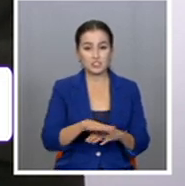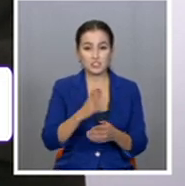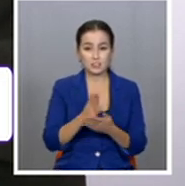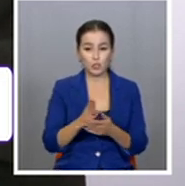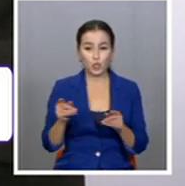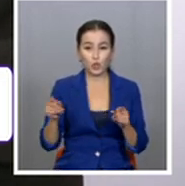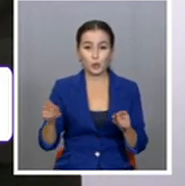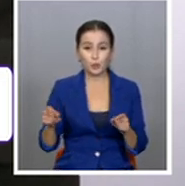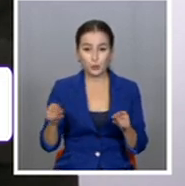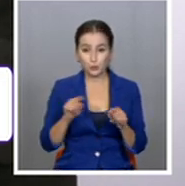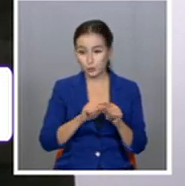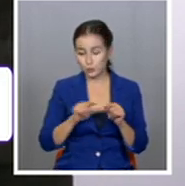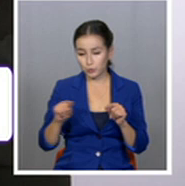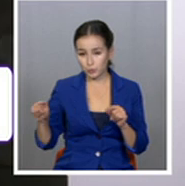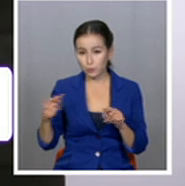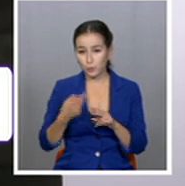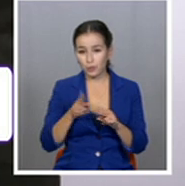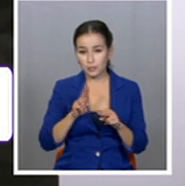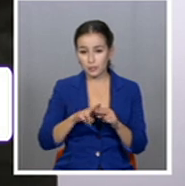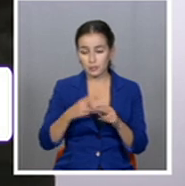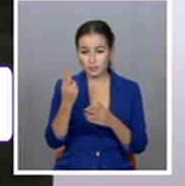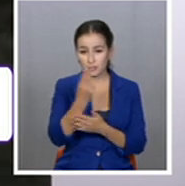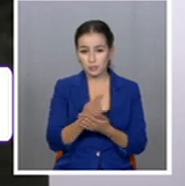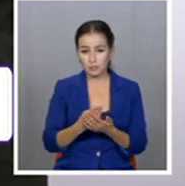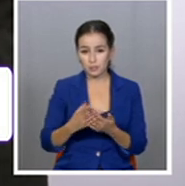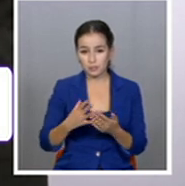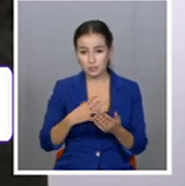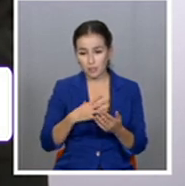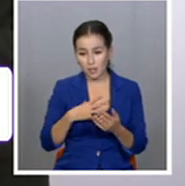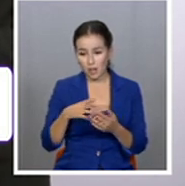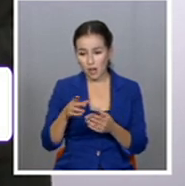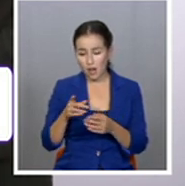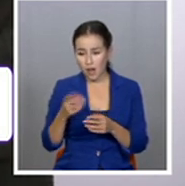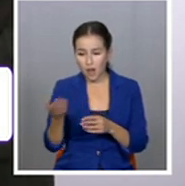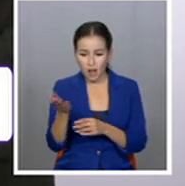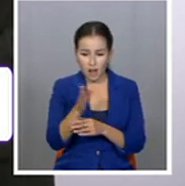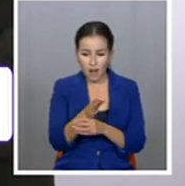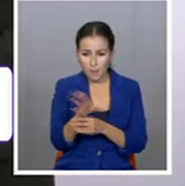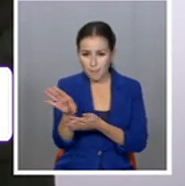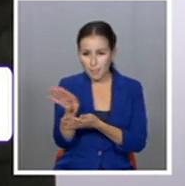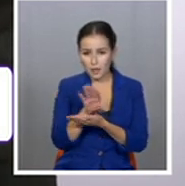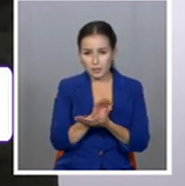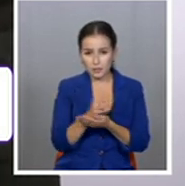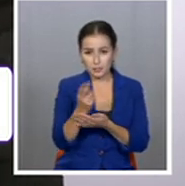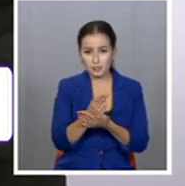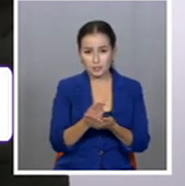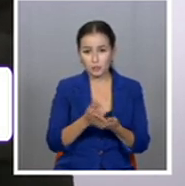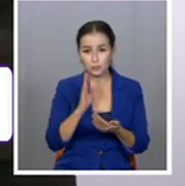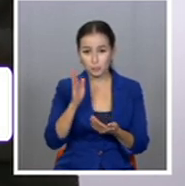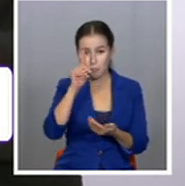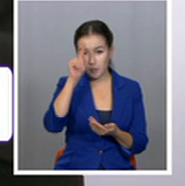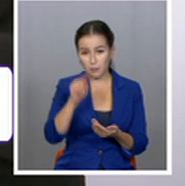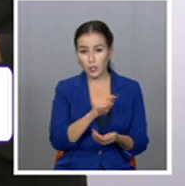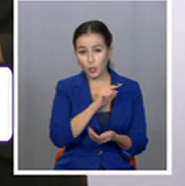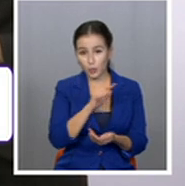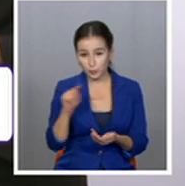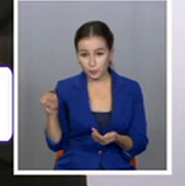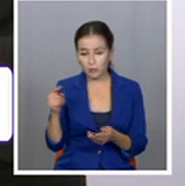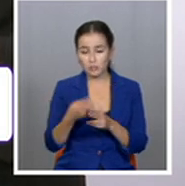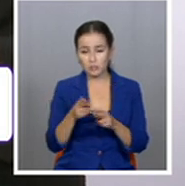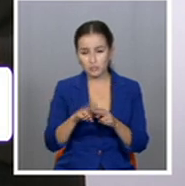осы жазықтыққа жүргізілген көлбеудің проекциясына перпендикуляр болса, онда ол көлбеудің өзіне